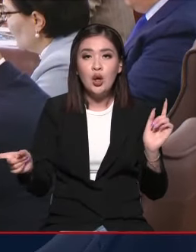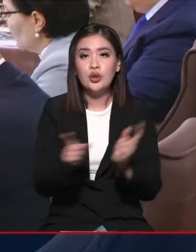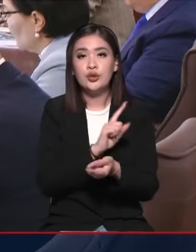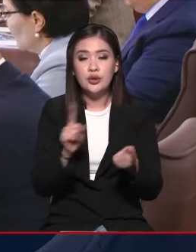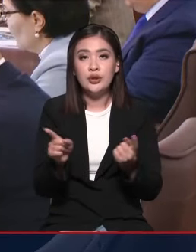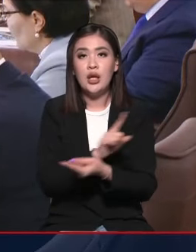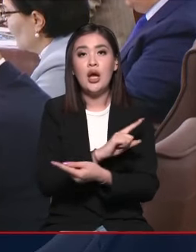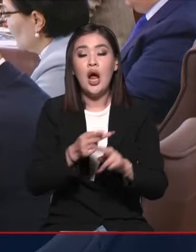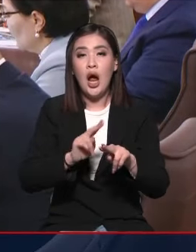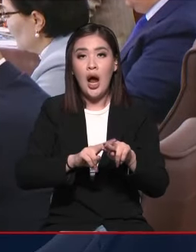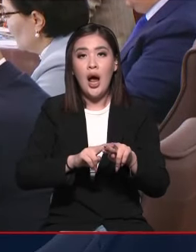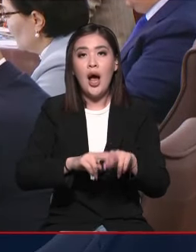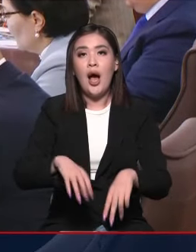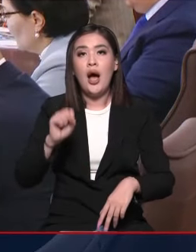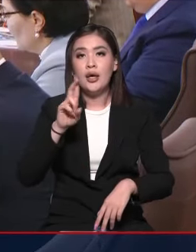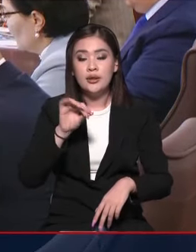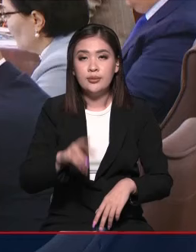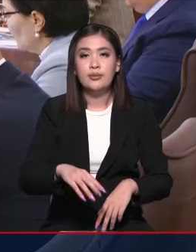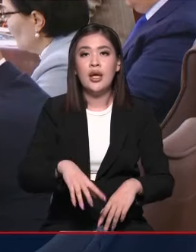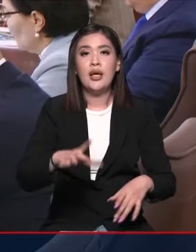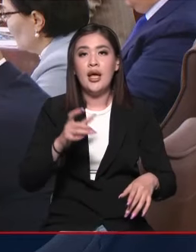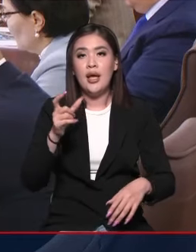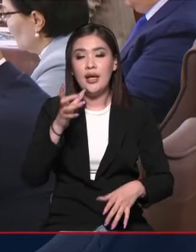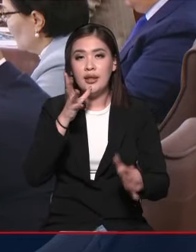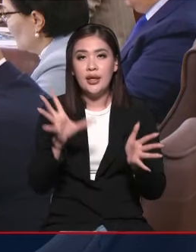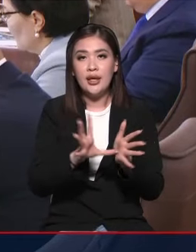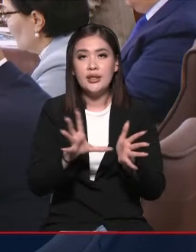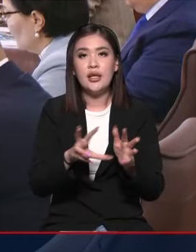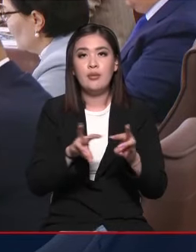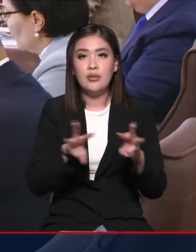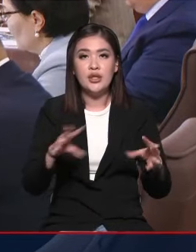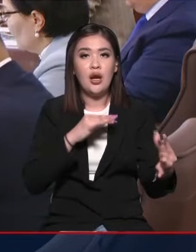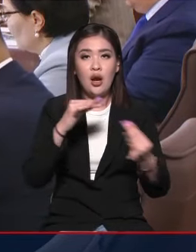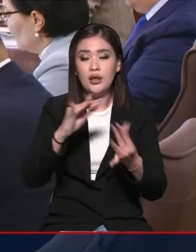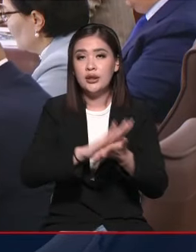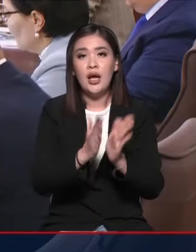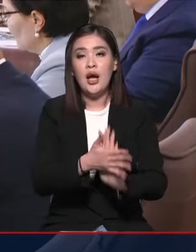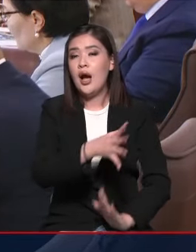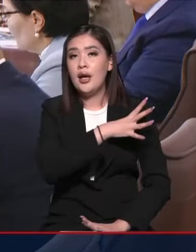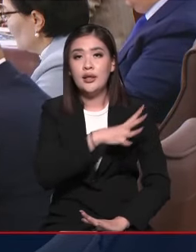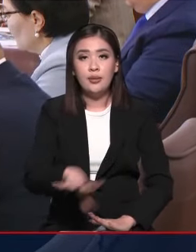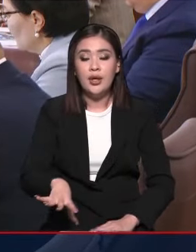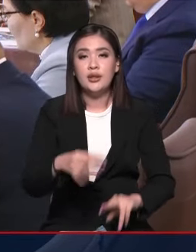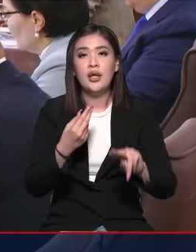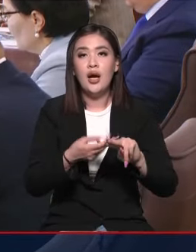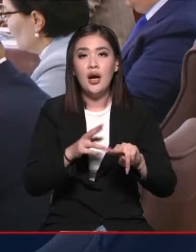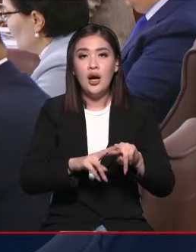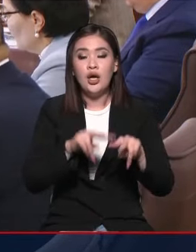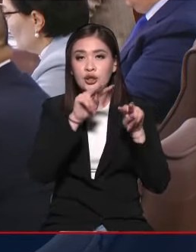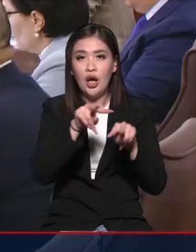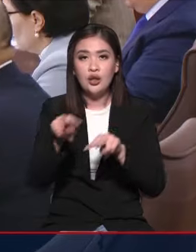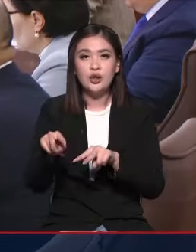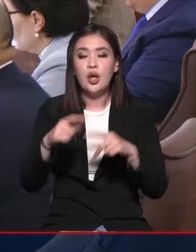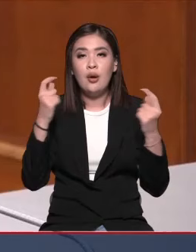Оған әкімдіктер мен энергетика министрлігінің келісімі де алынбаған. Яғни аталған фактілер бақылаудың жеткіліксіз